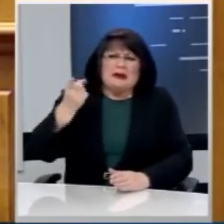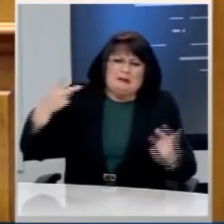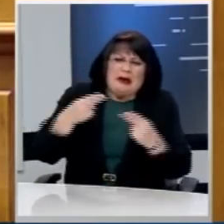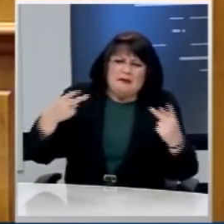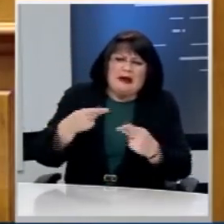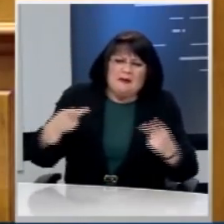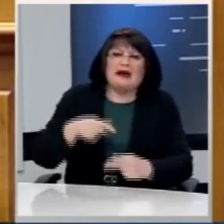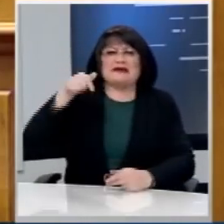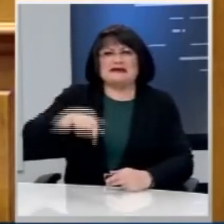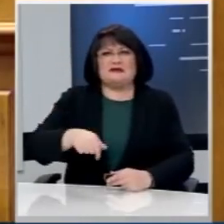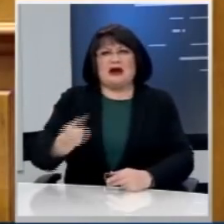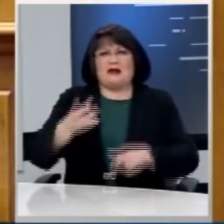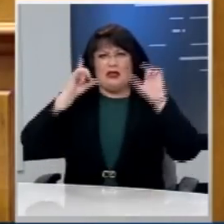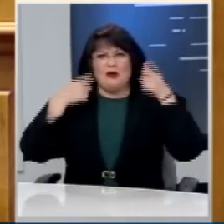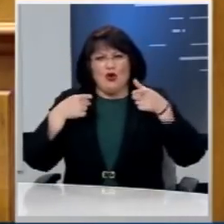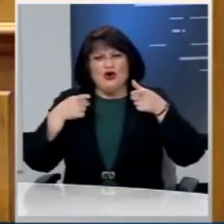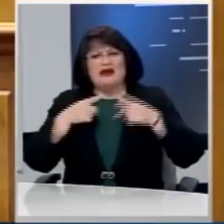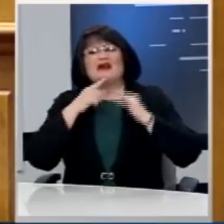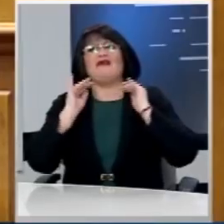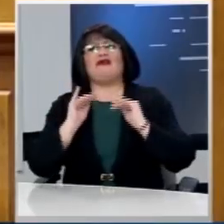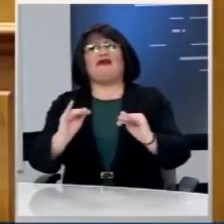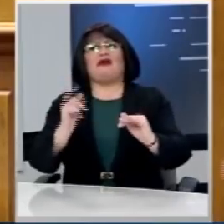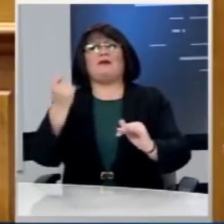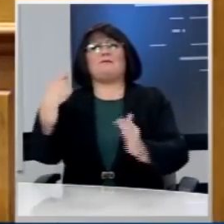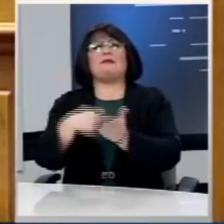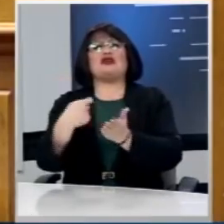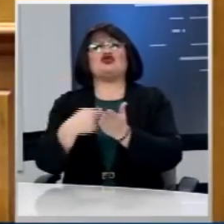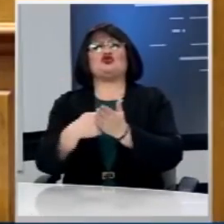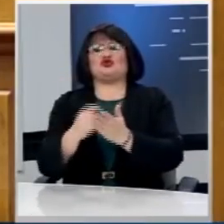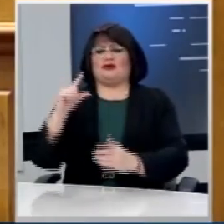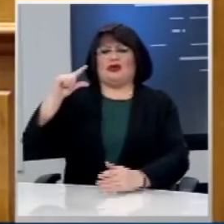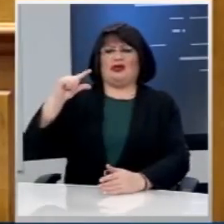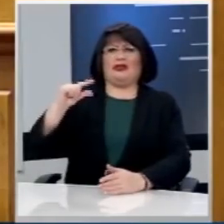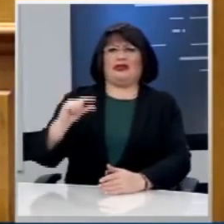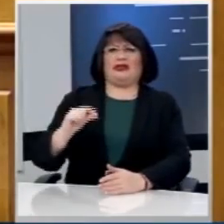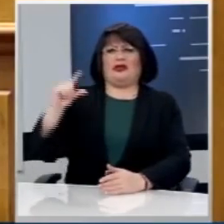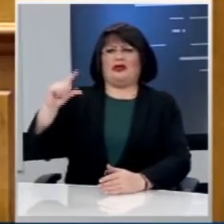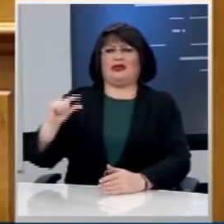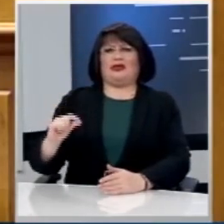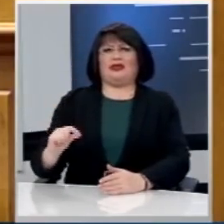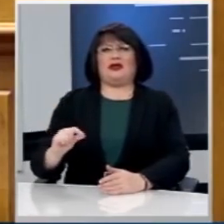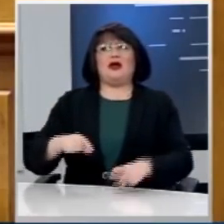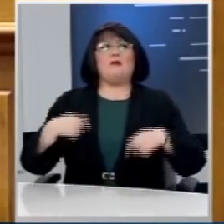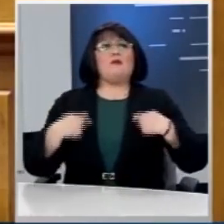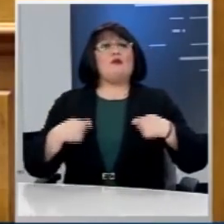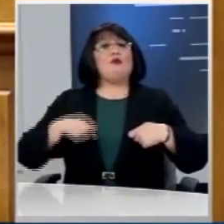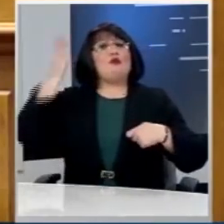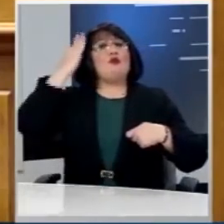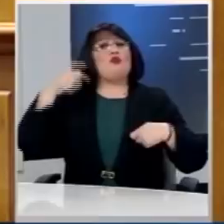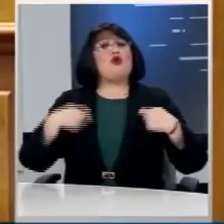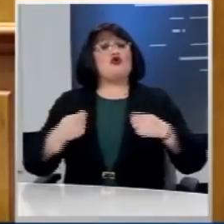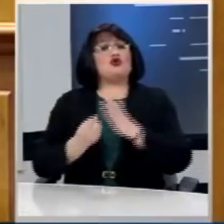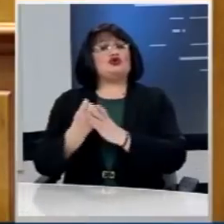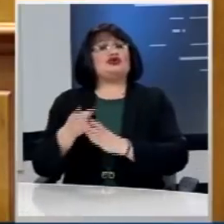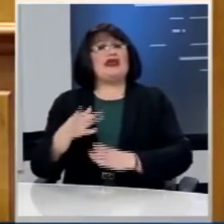σημερινή έρχεται τώρα να διατηρήσει τους μισθούς όσο χαμηλά τους χρειάζεται το κεφάλαιο και η